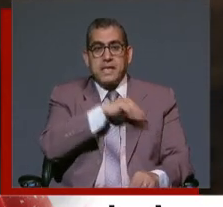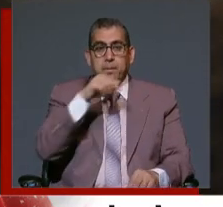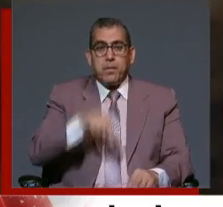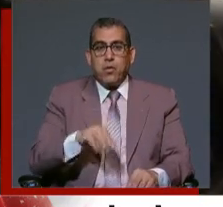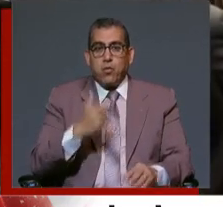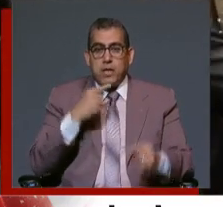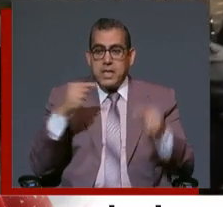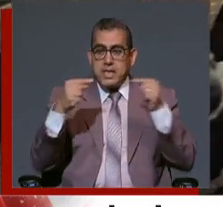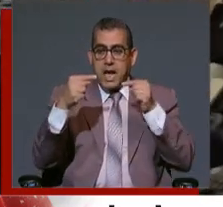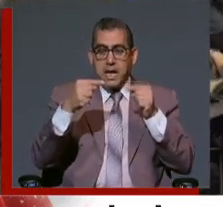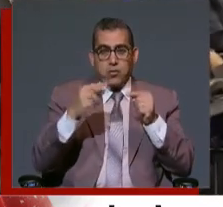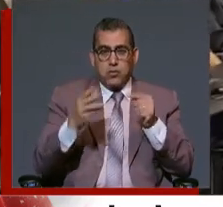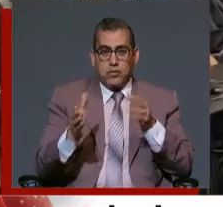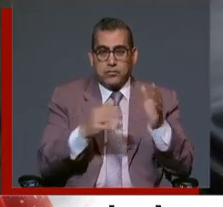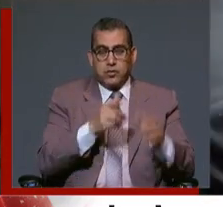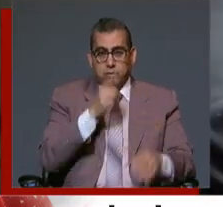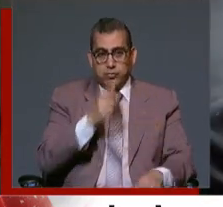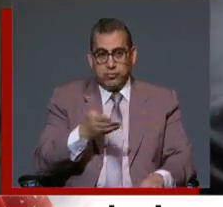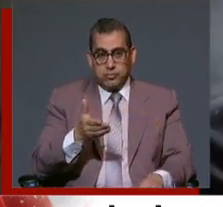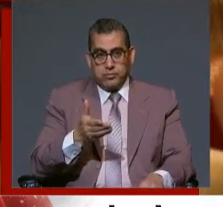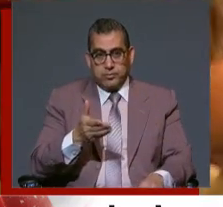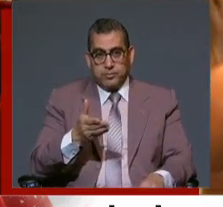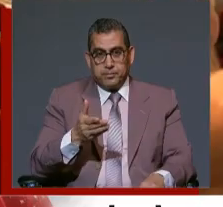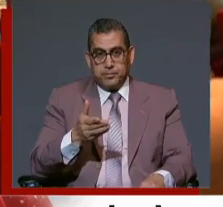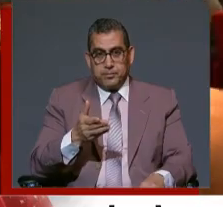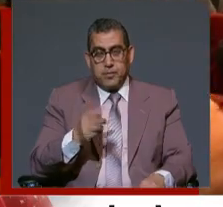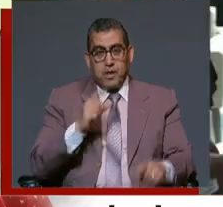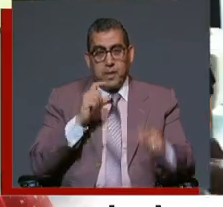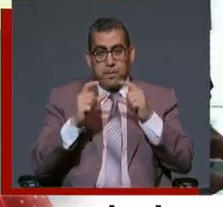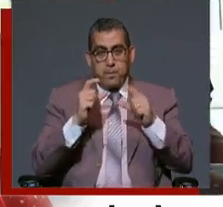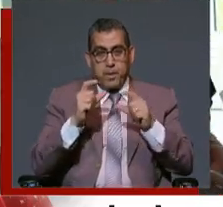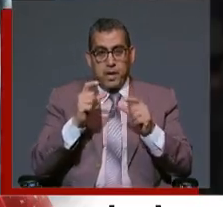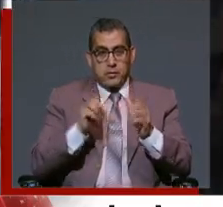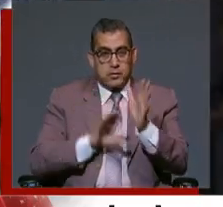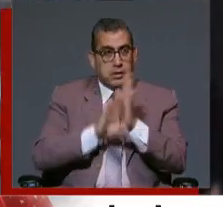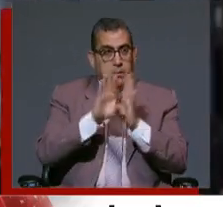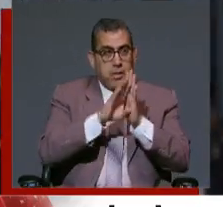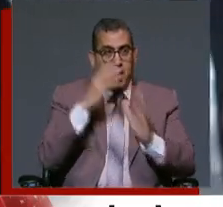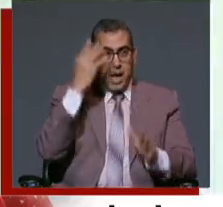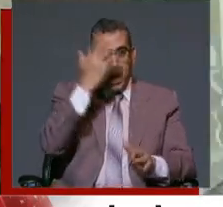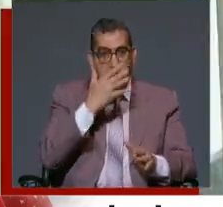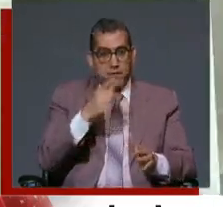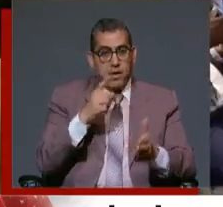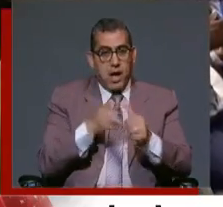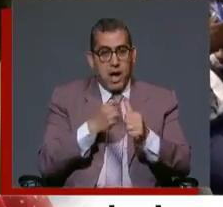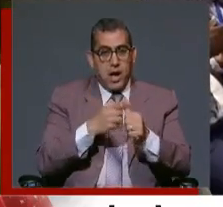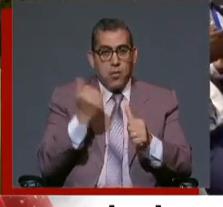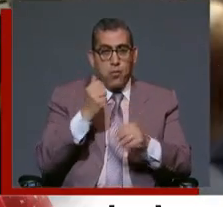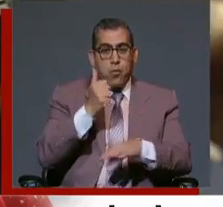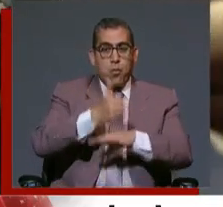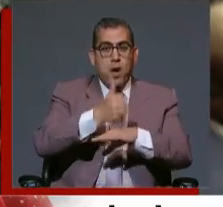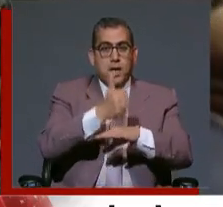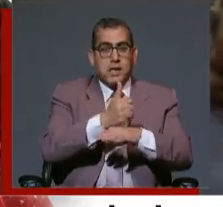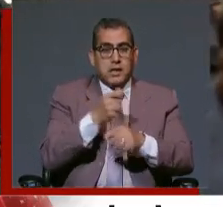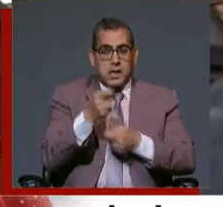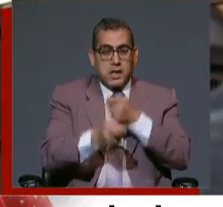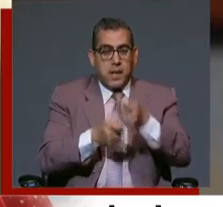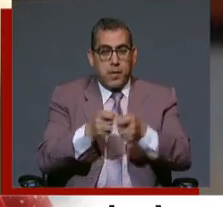والتحديات. طبعا البنك التنمية الأفريقي هو من أحد مؤسسات التمويل الدولية